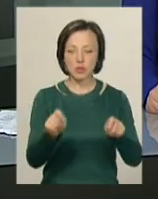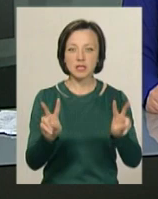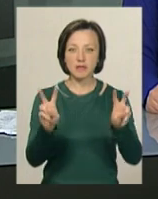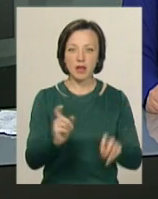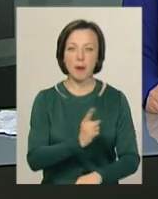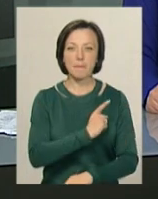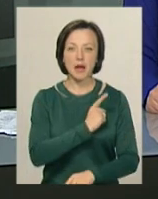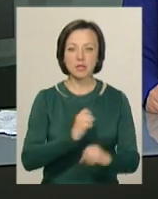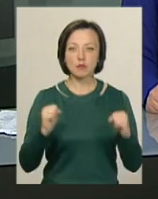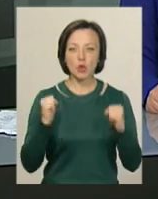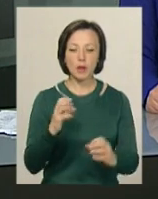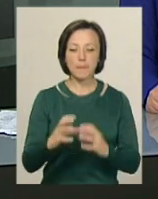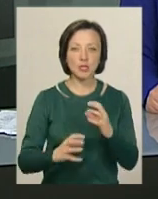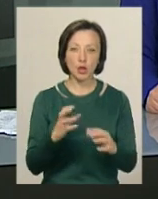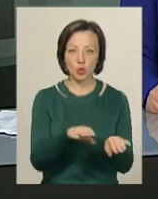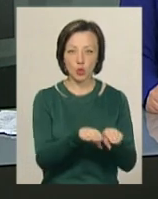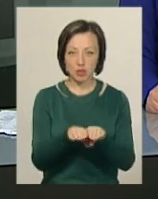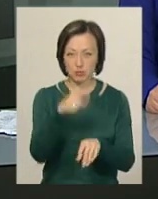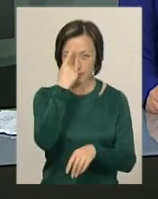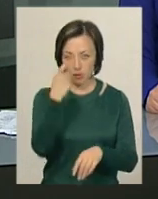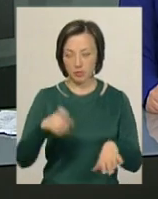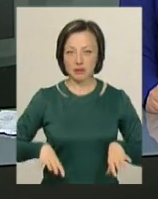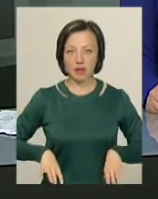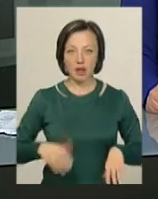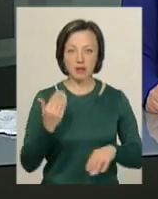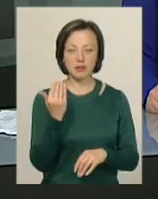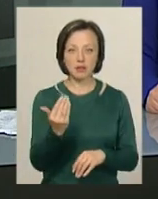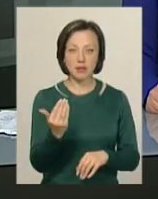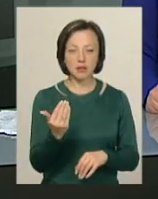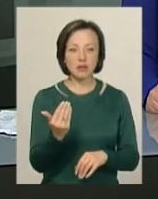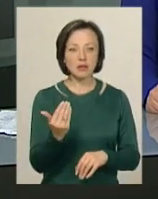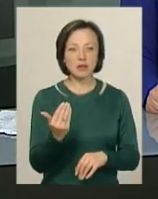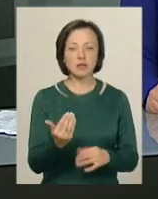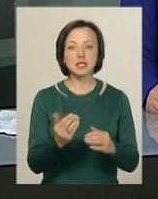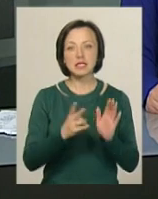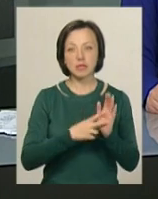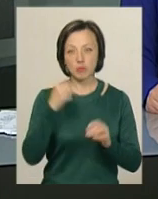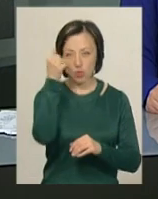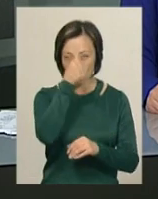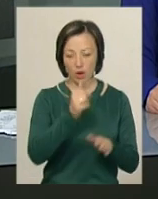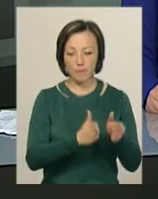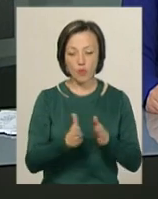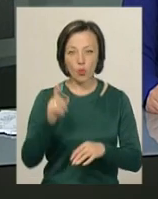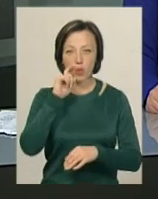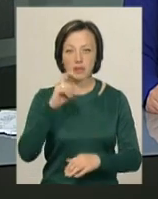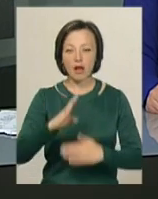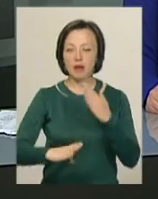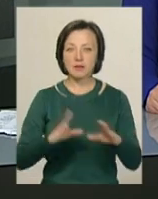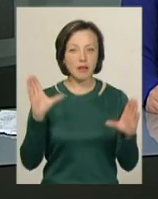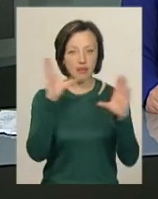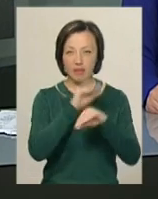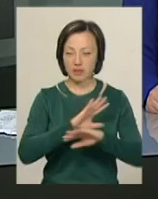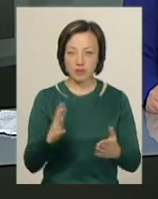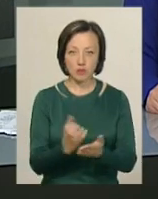майстра спорту міжнародного класу. Як повідомив тренер Альони Вересняк Іван Шимків, 7 років поспіль українським каратистам не